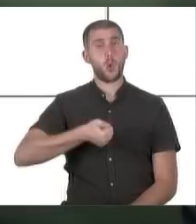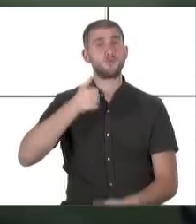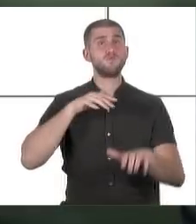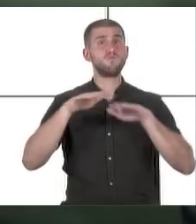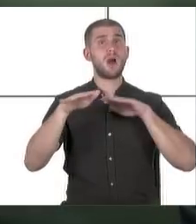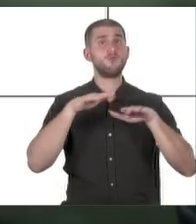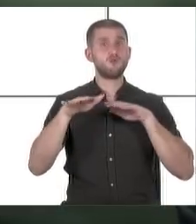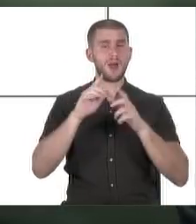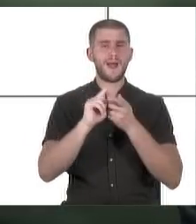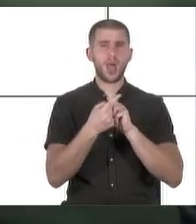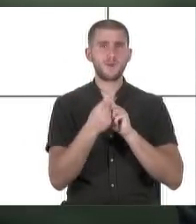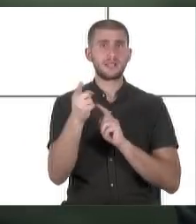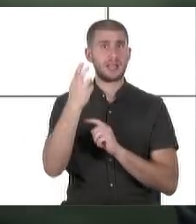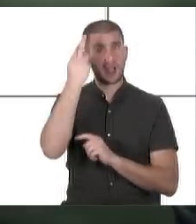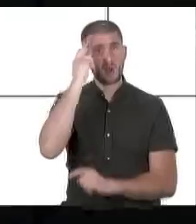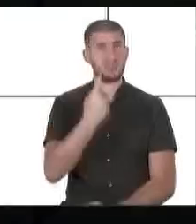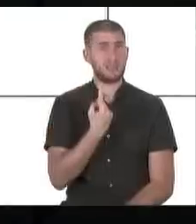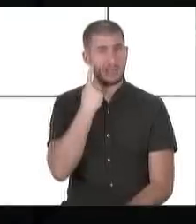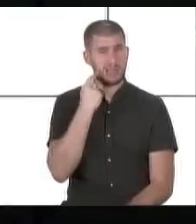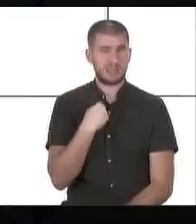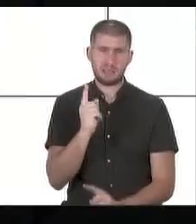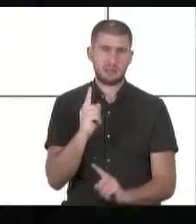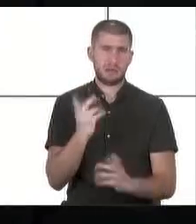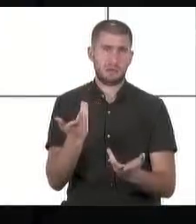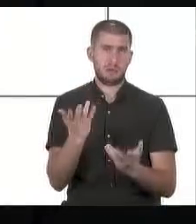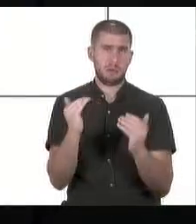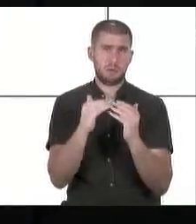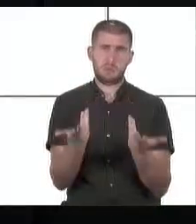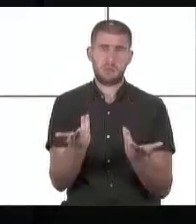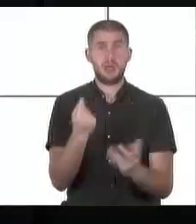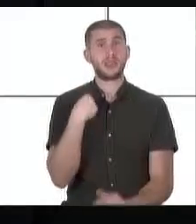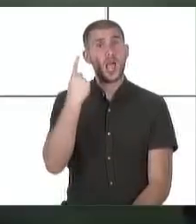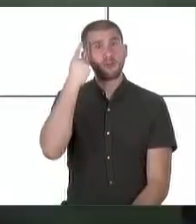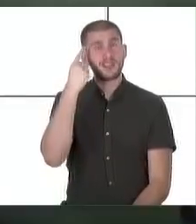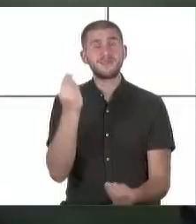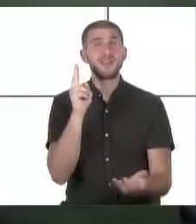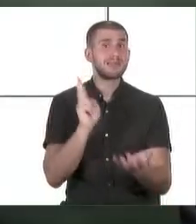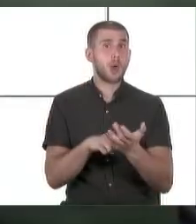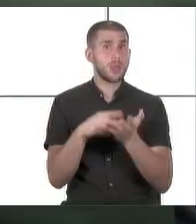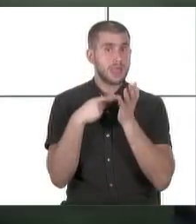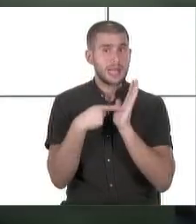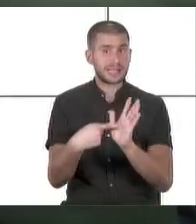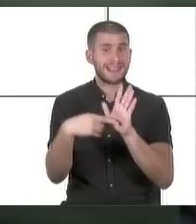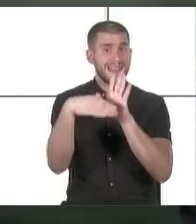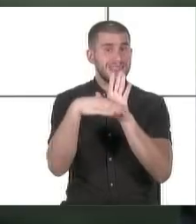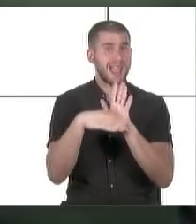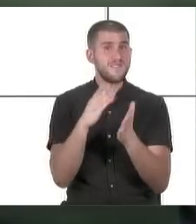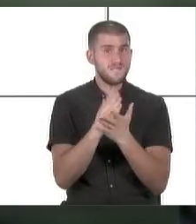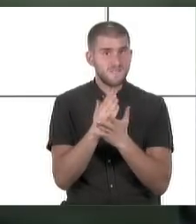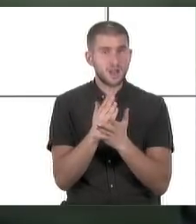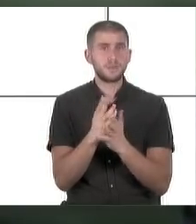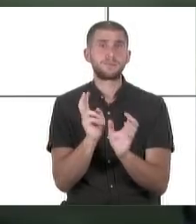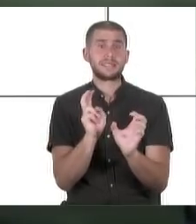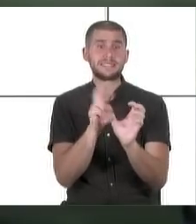ממשלה חלופי הוא רעיון בעיניי שהוא לא רצוי. אני חשבתי שהדבר הנכון, והצגתי את זה כתנאי, של